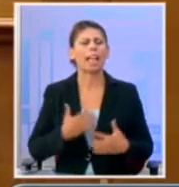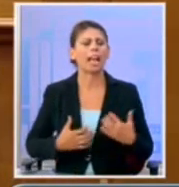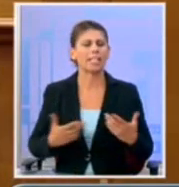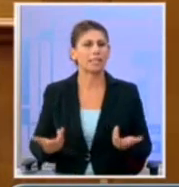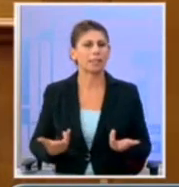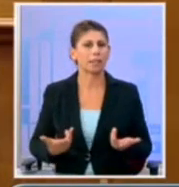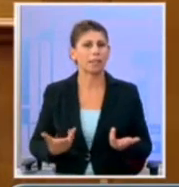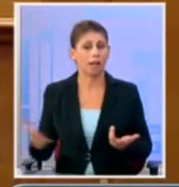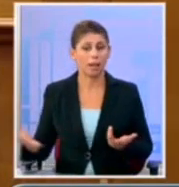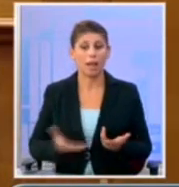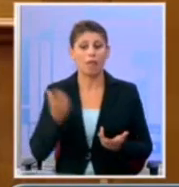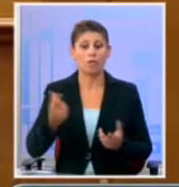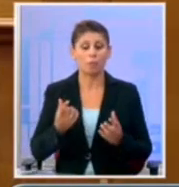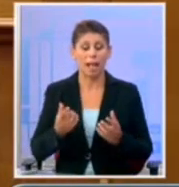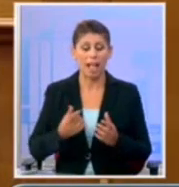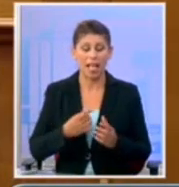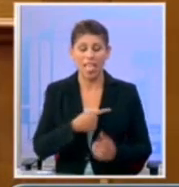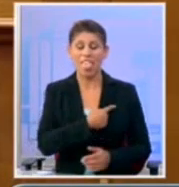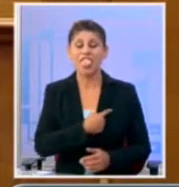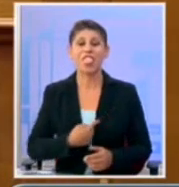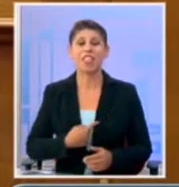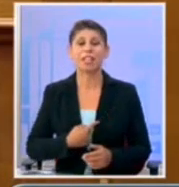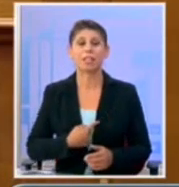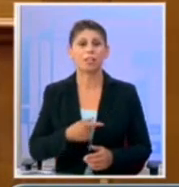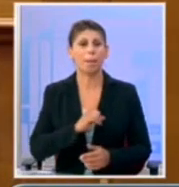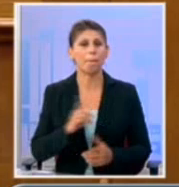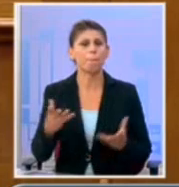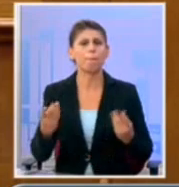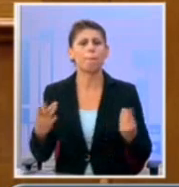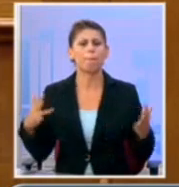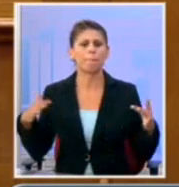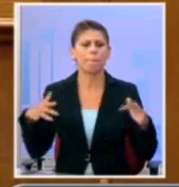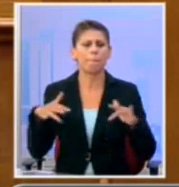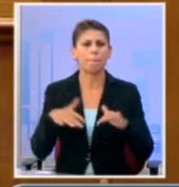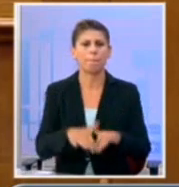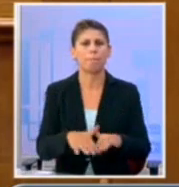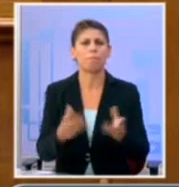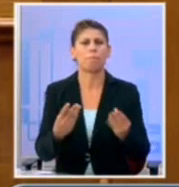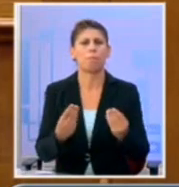κάποιο διοικητικό μέτρο για να μην υπάρχει πλημμύρα ανθρώπων στα εξωτερικά